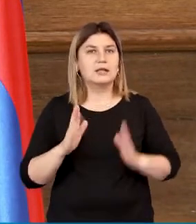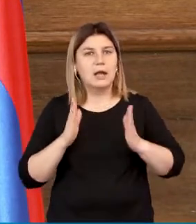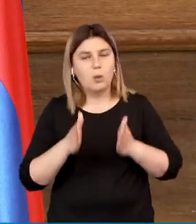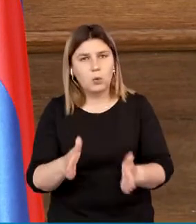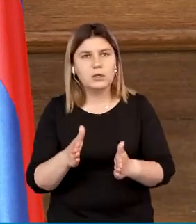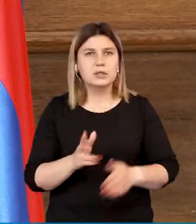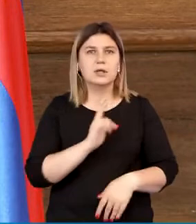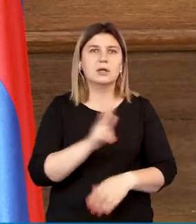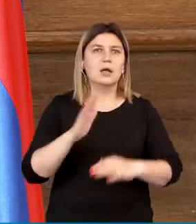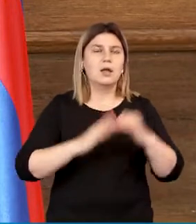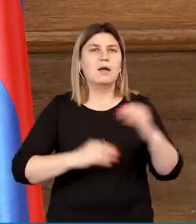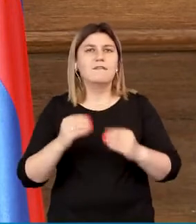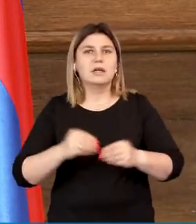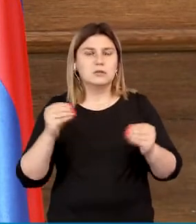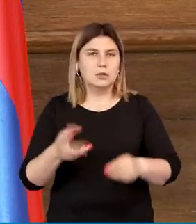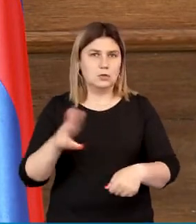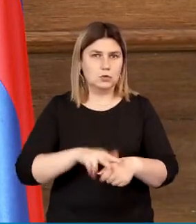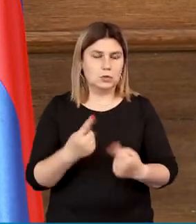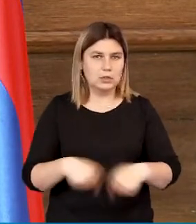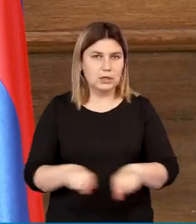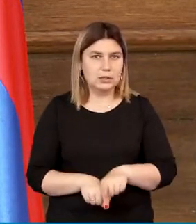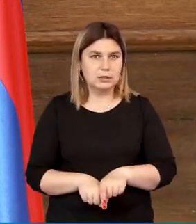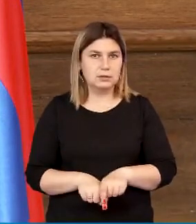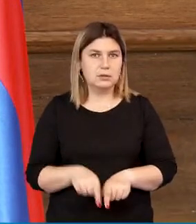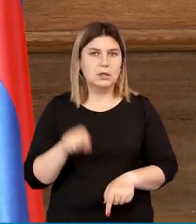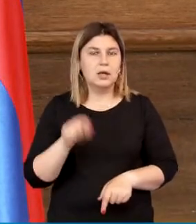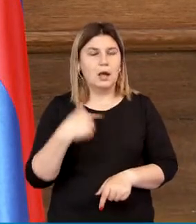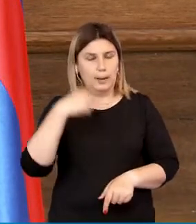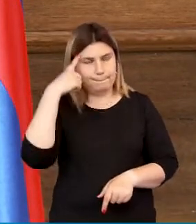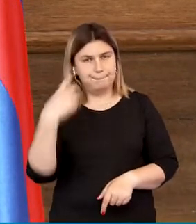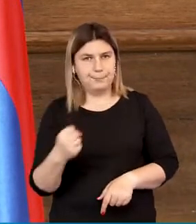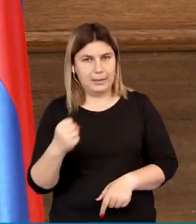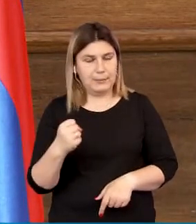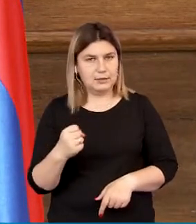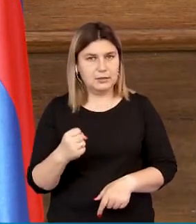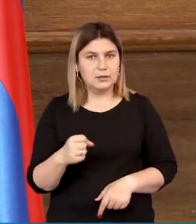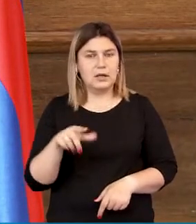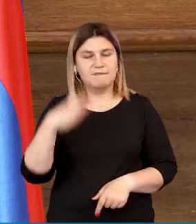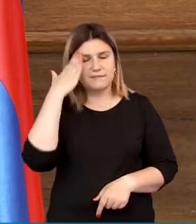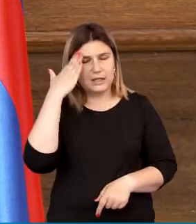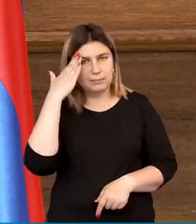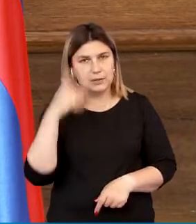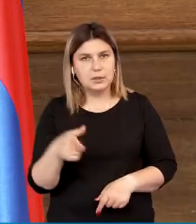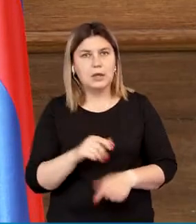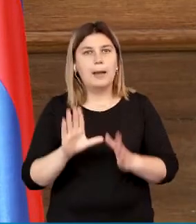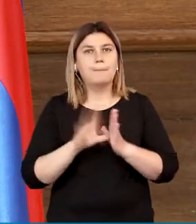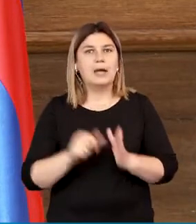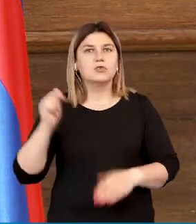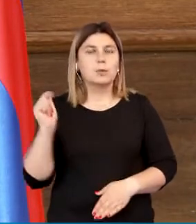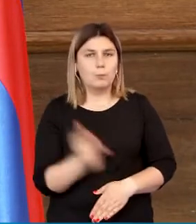każdej inwestycji kubaturowej, którą realizujemy. Więc o tym pamiętamy i wiemy, że miasto musi